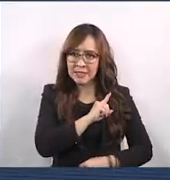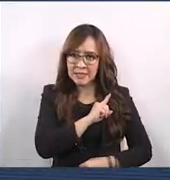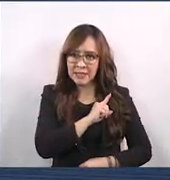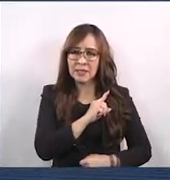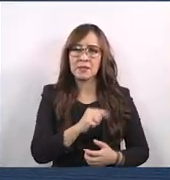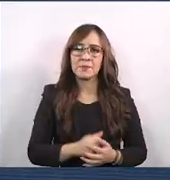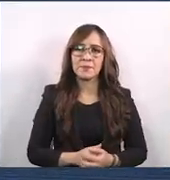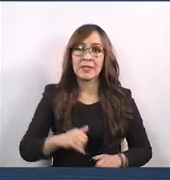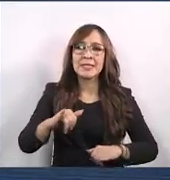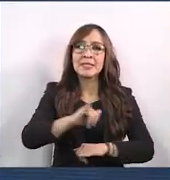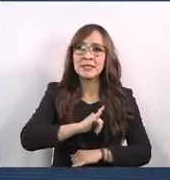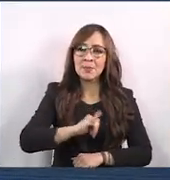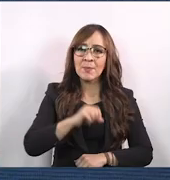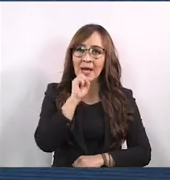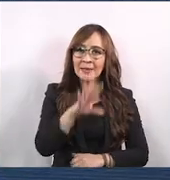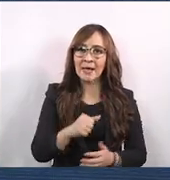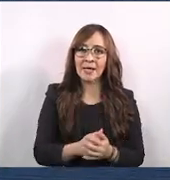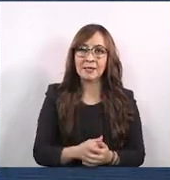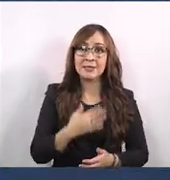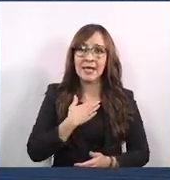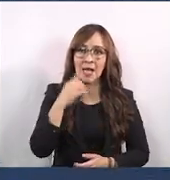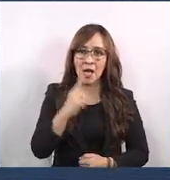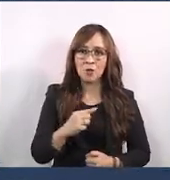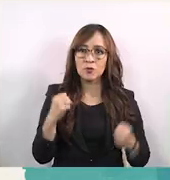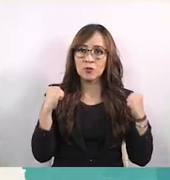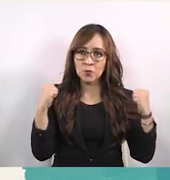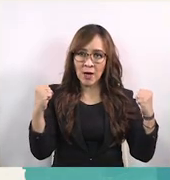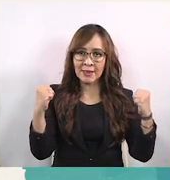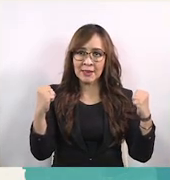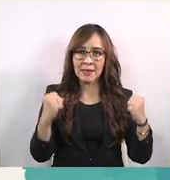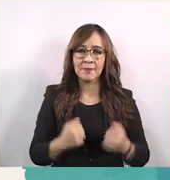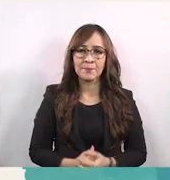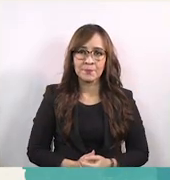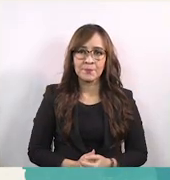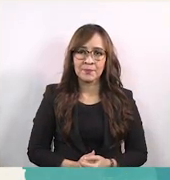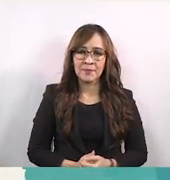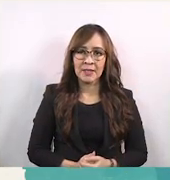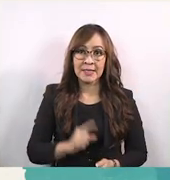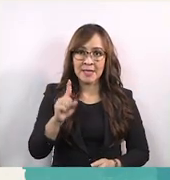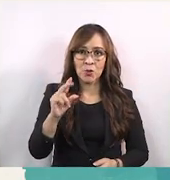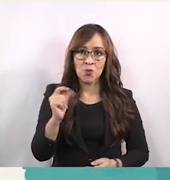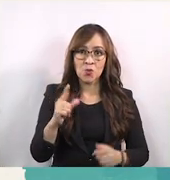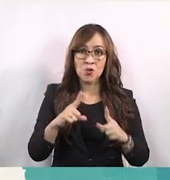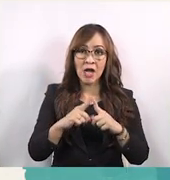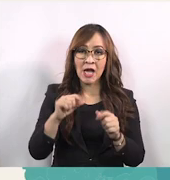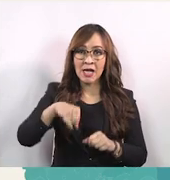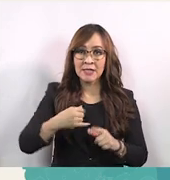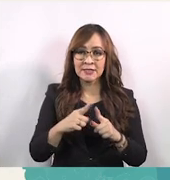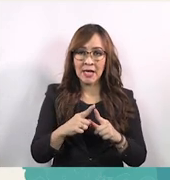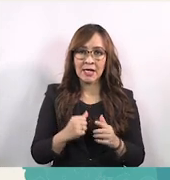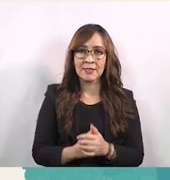Squad haisam bilang sama saya saya harus kuat kita lihat selanjutnya ad1 raja-raja 18